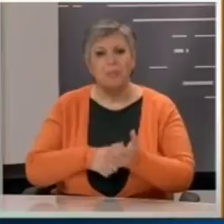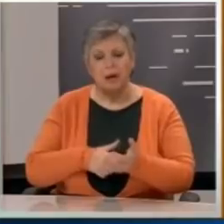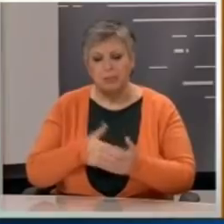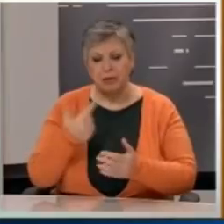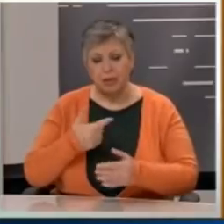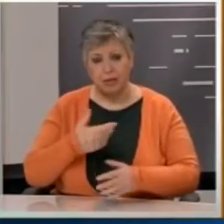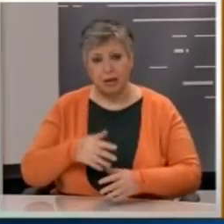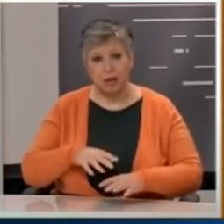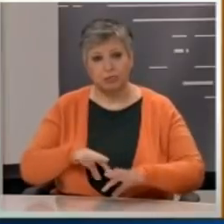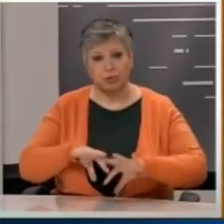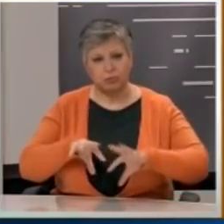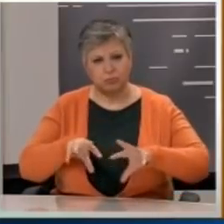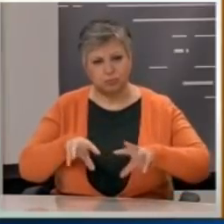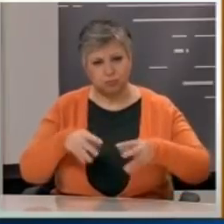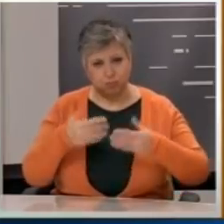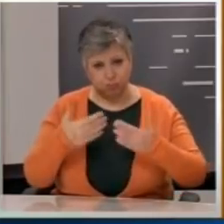κλέφτες